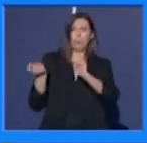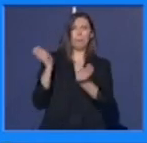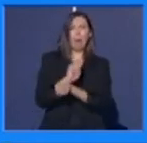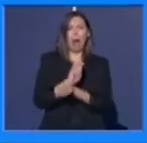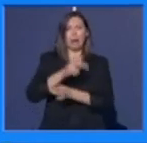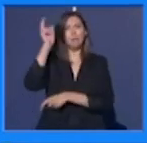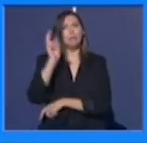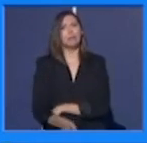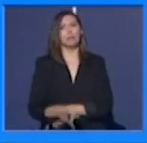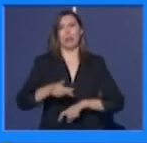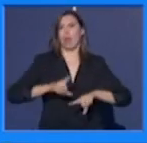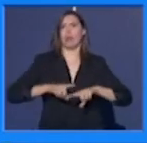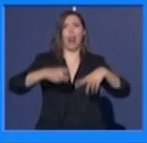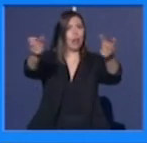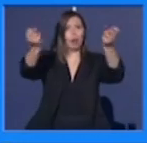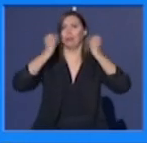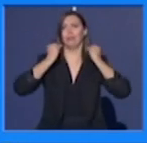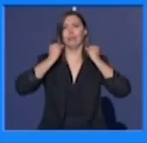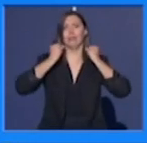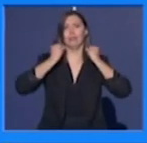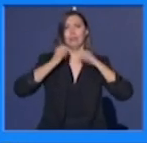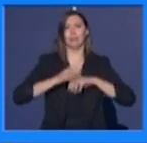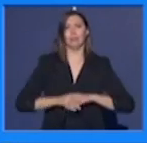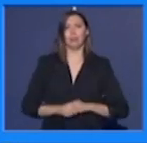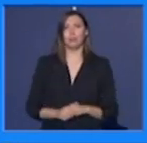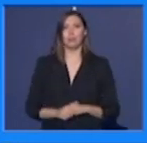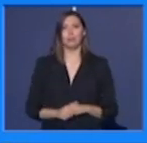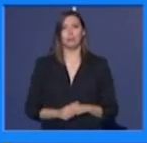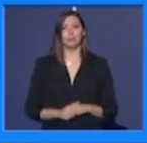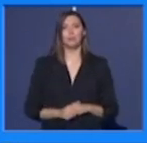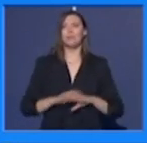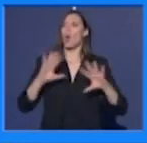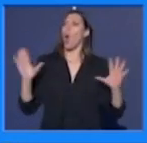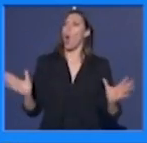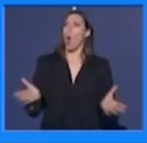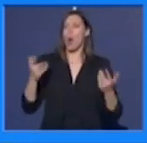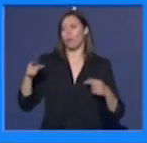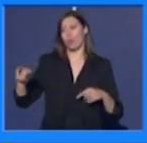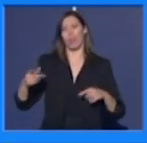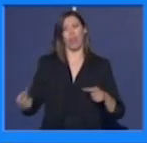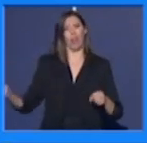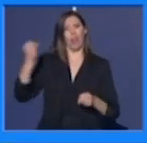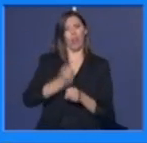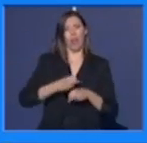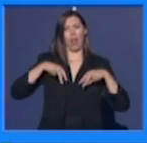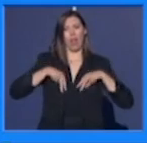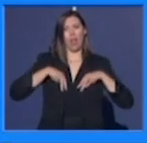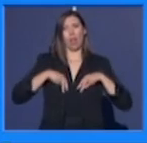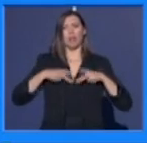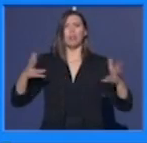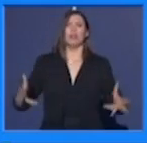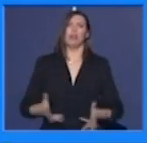επικίνδυνο. Και όταν πλέον γίνεται καθεστώς, τότε κακοφορμίζει. Και καταλήγει